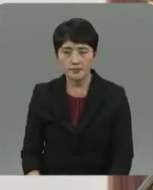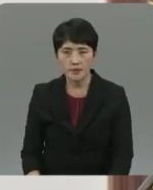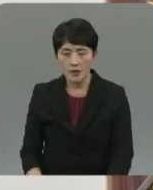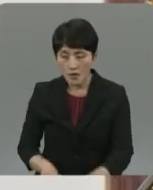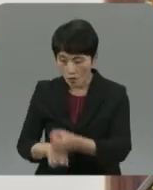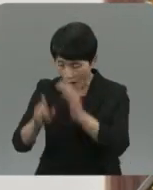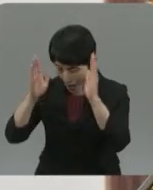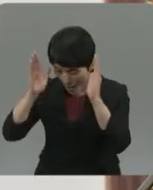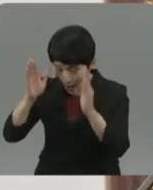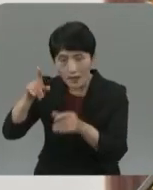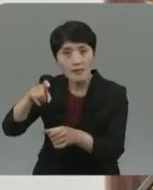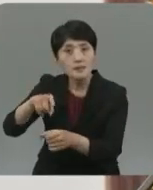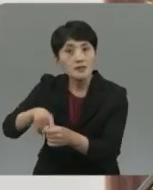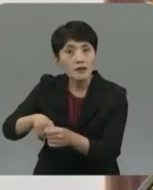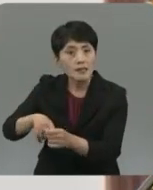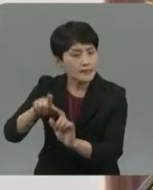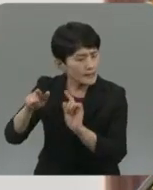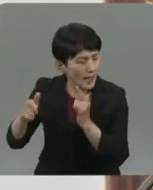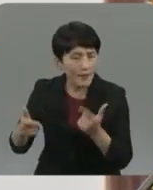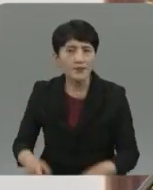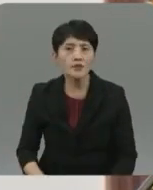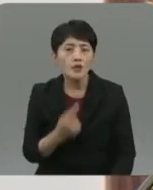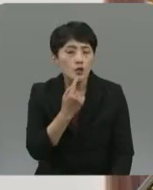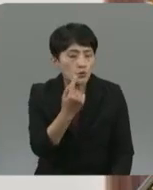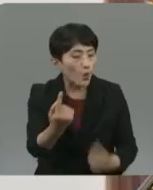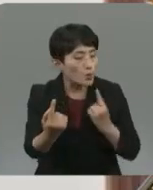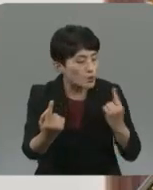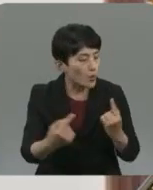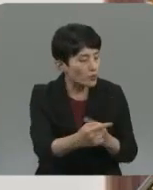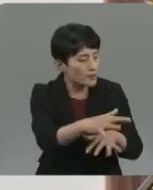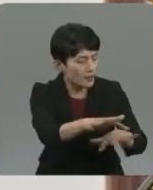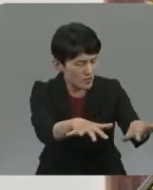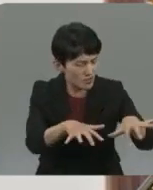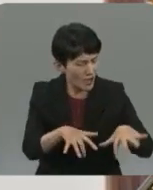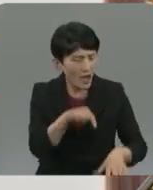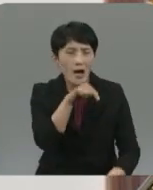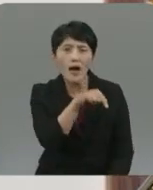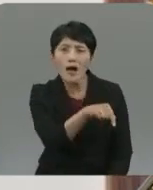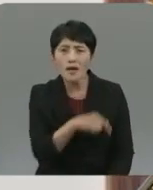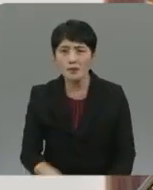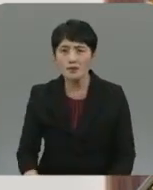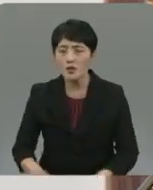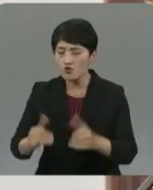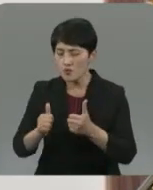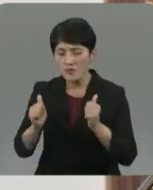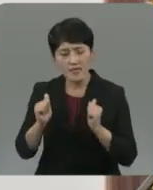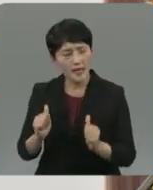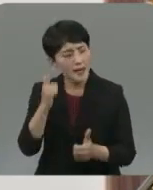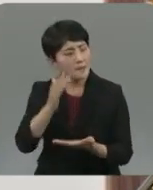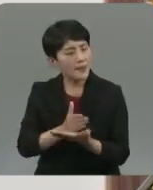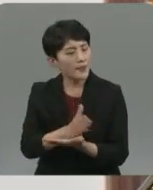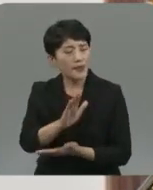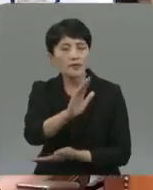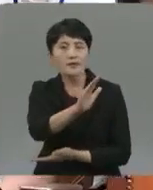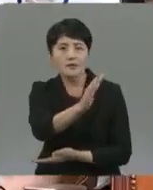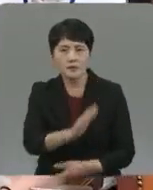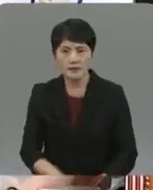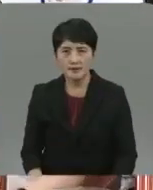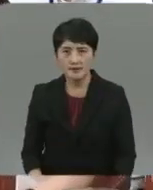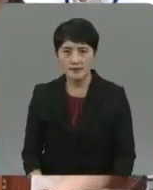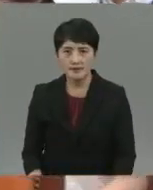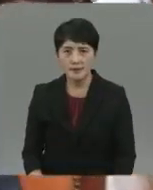USA und Kanada nicht gegen die wassereinleitung ausgesprochen hätten obwohl das kontaminierte Wasser diese Länder früher als